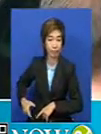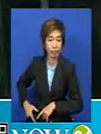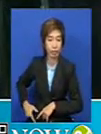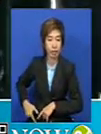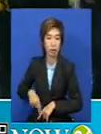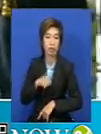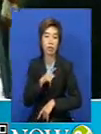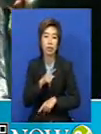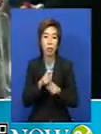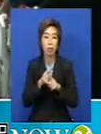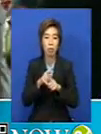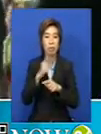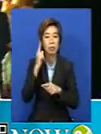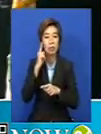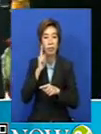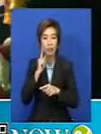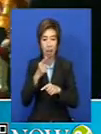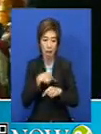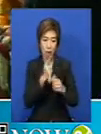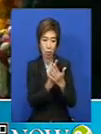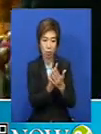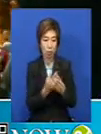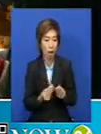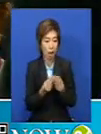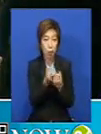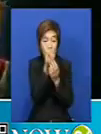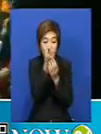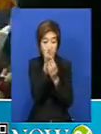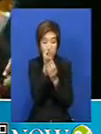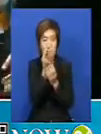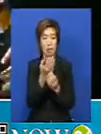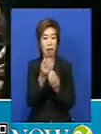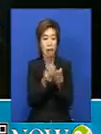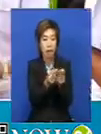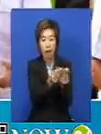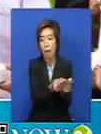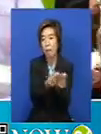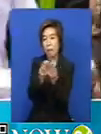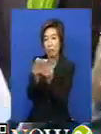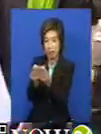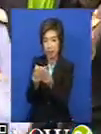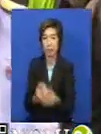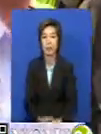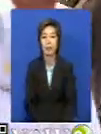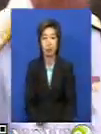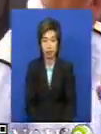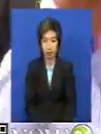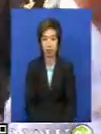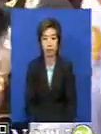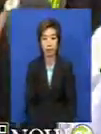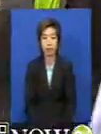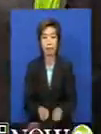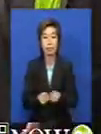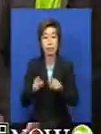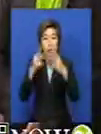ทรงพระกรุณาโปรดเกล้าโปรดกระหม่อมให้ผู้แทนพระองค์เชิญดอกไม้พระราชทานให้แก่พลเอกประวิตรวงษ์สุวรรณรองนายกรัฐม